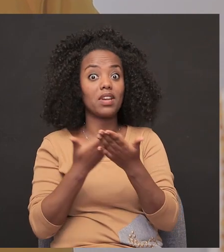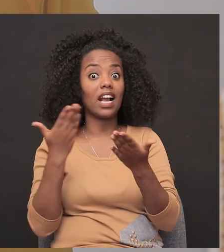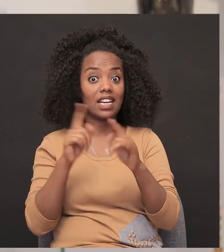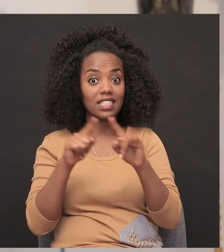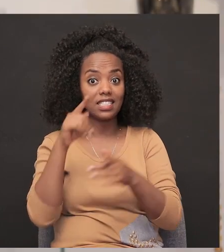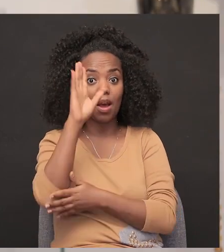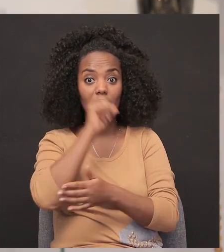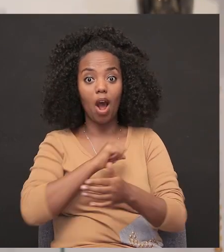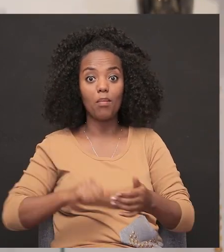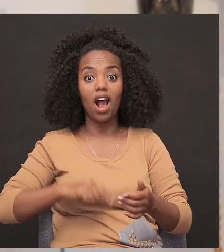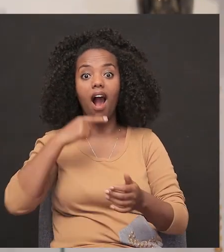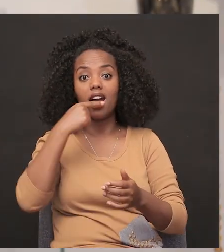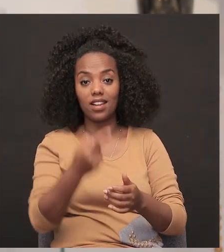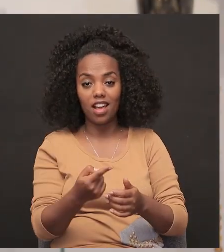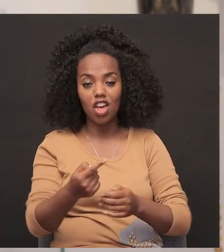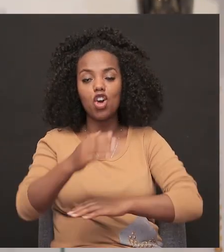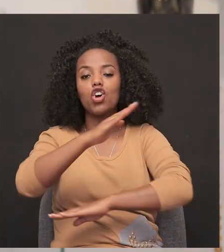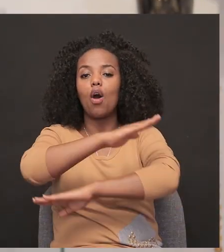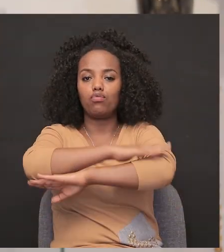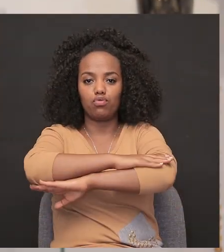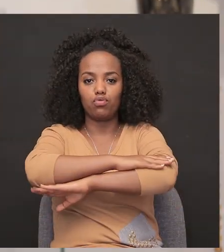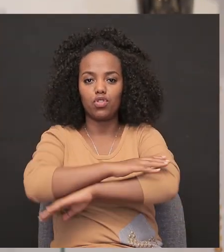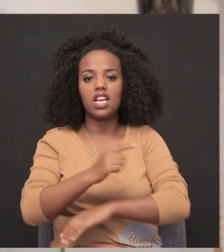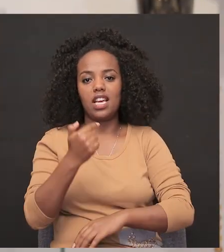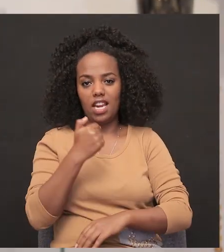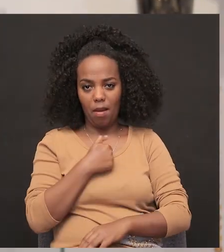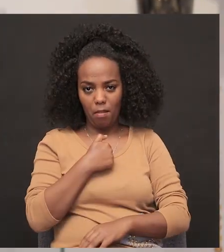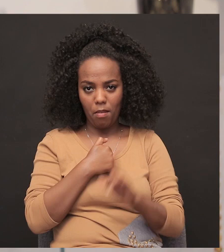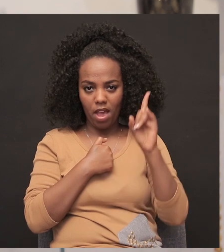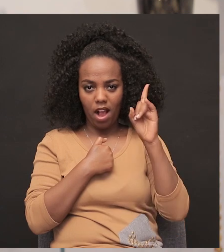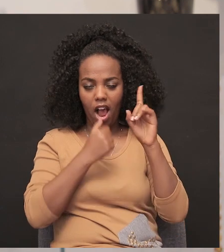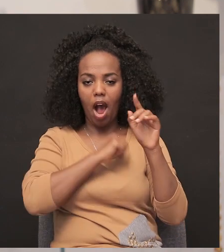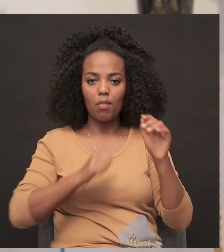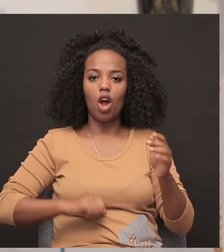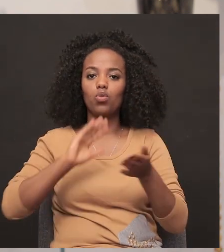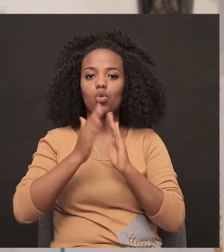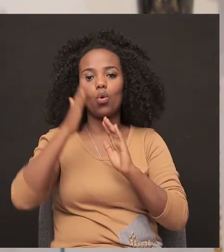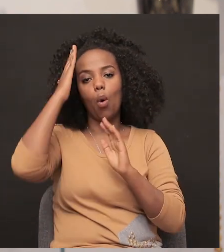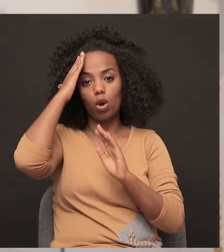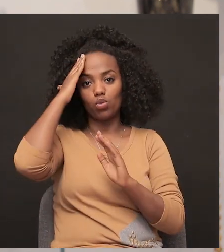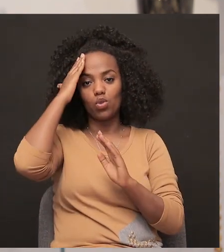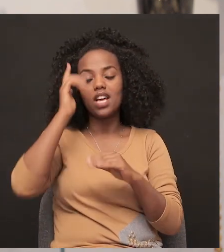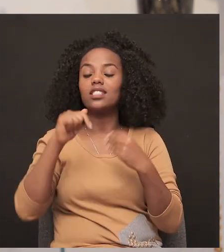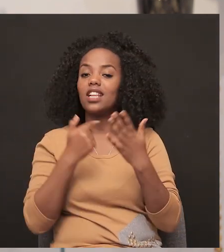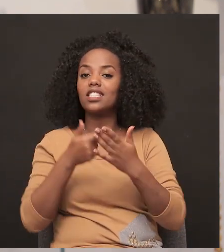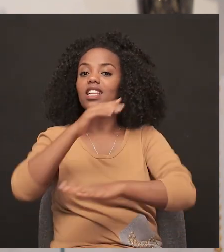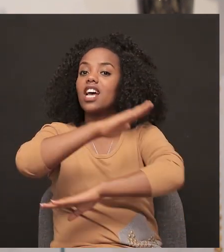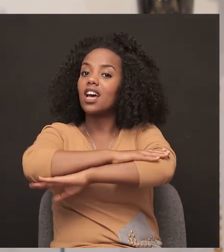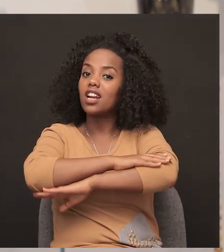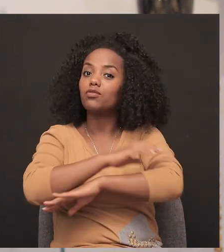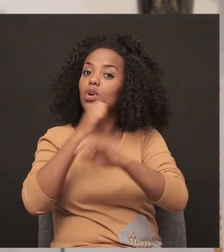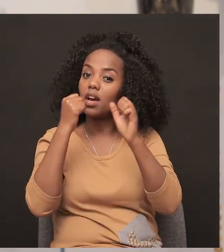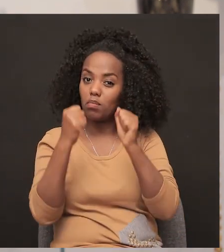ግን እግዚአብሔር አምላክ እንደዚህ አለን እረፉ እኔም አምላክ እንደሆንኩ እወቁ ስለዚህ